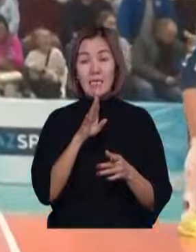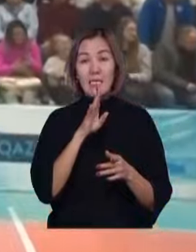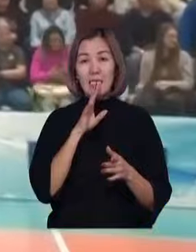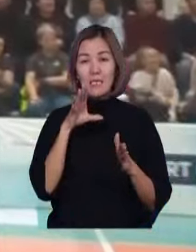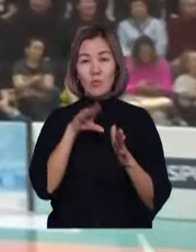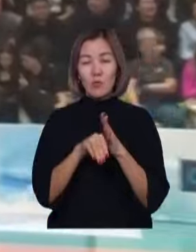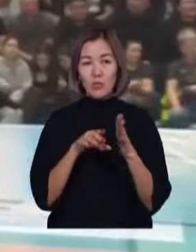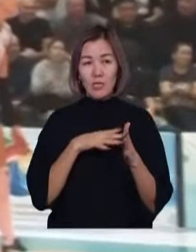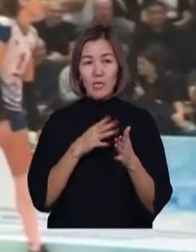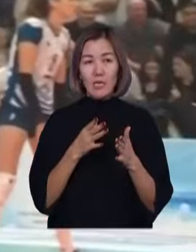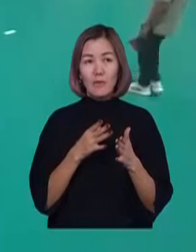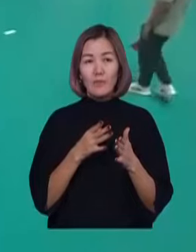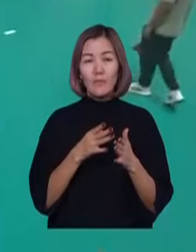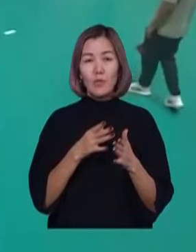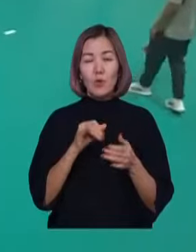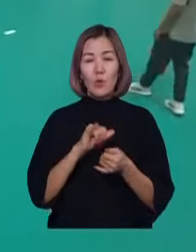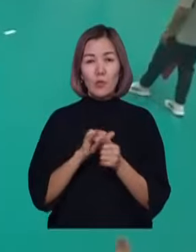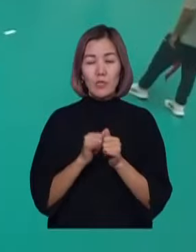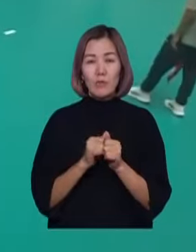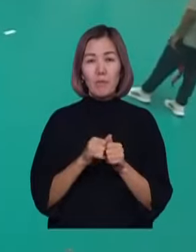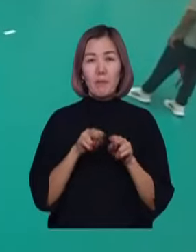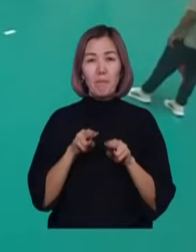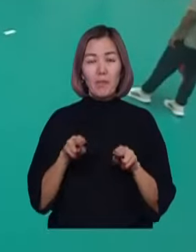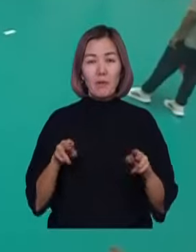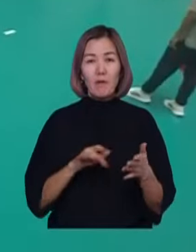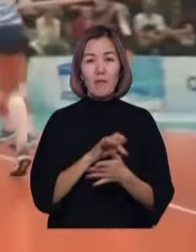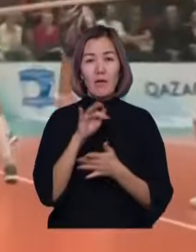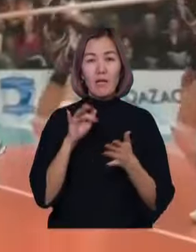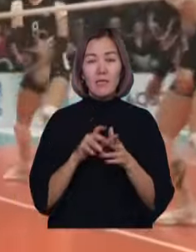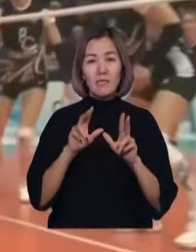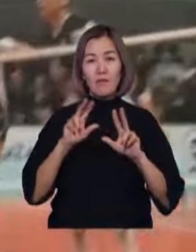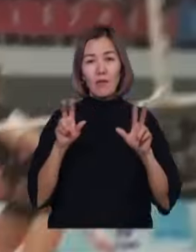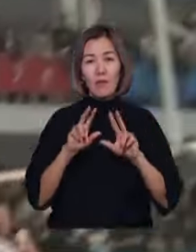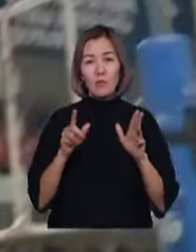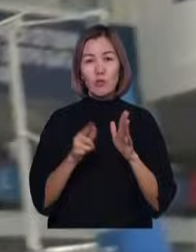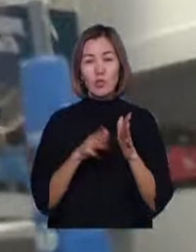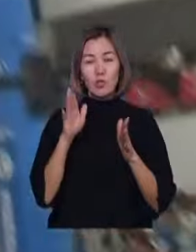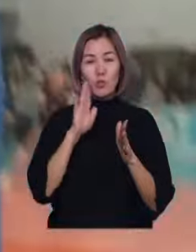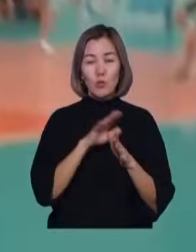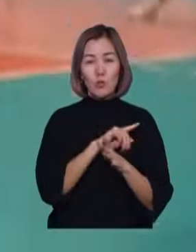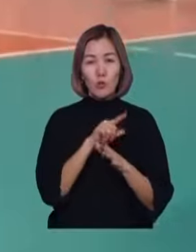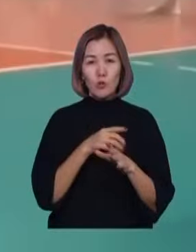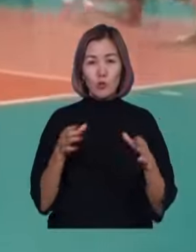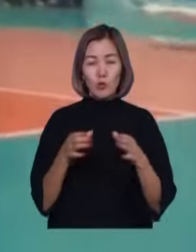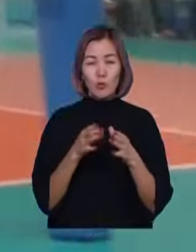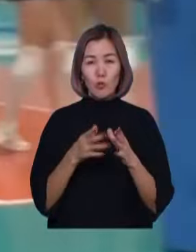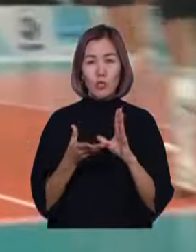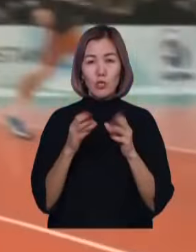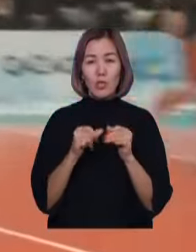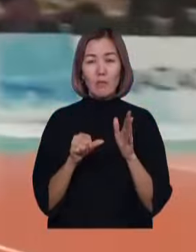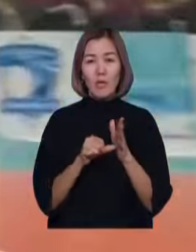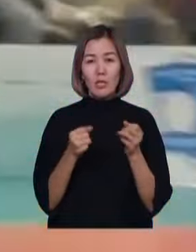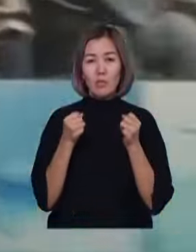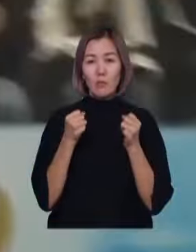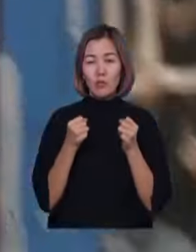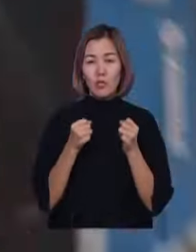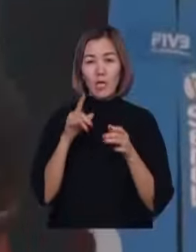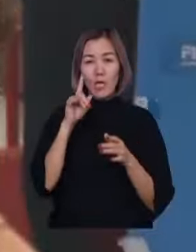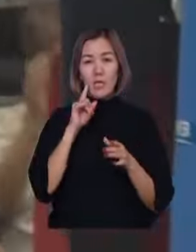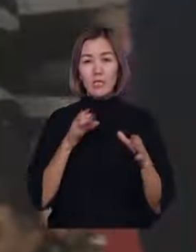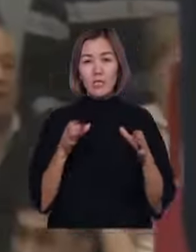ойыншы қосылыпты. Сонымен қатар Өскемен мен Петропавл қаласының волейболшылары да Жетісуды күшейтіп отыр. Жалпы ұжымда еліміздің 6 спортшысы ел